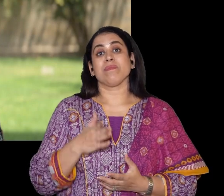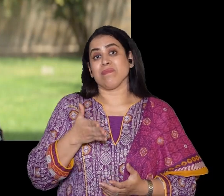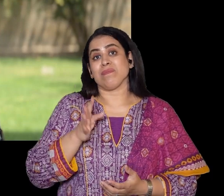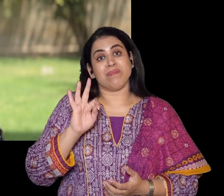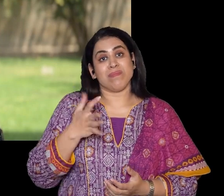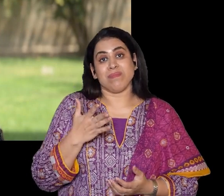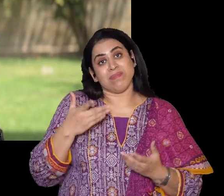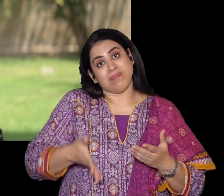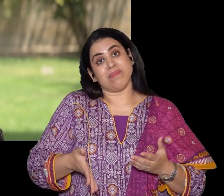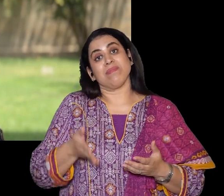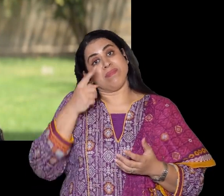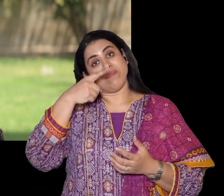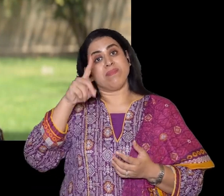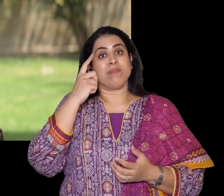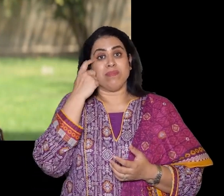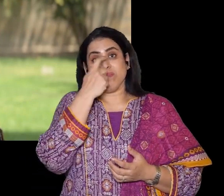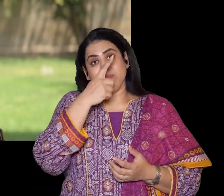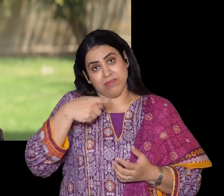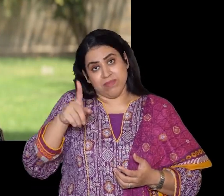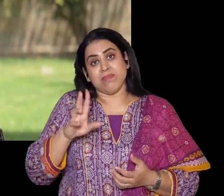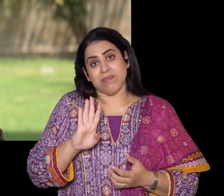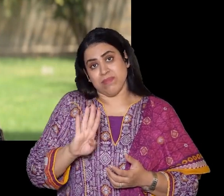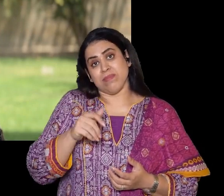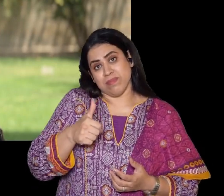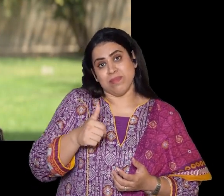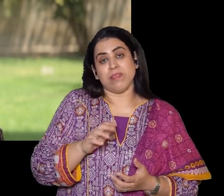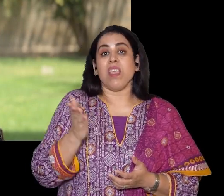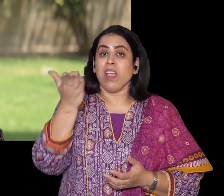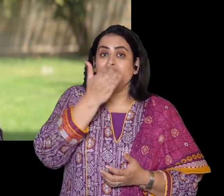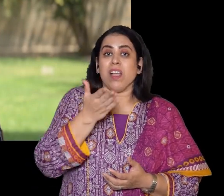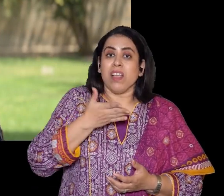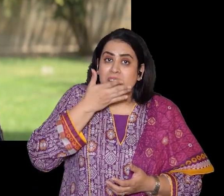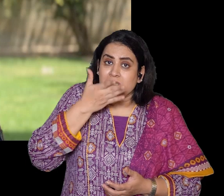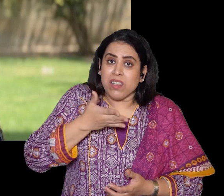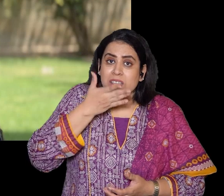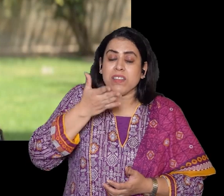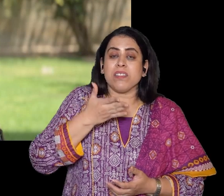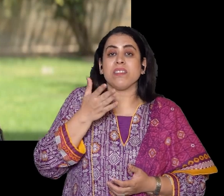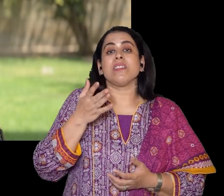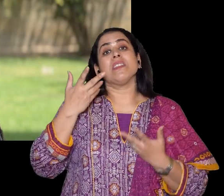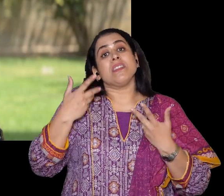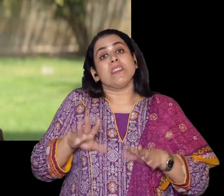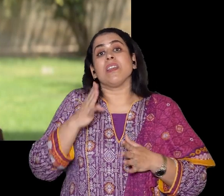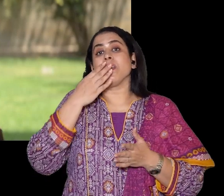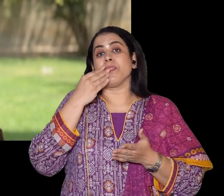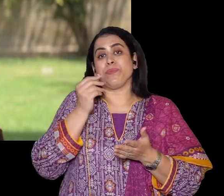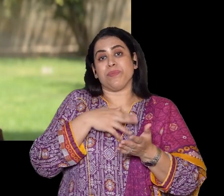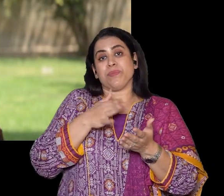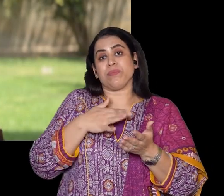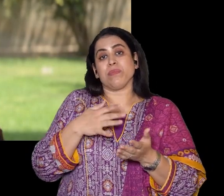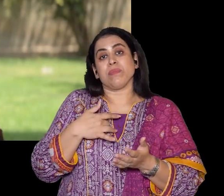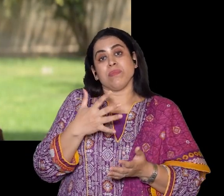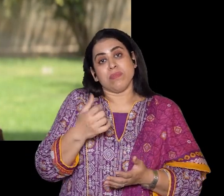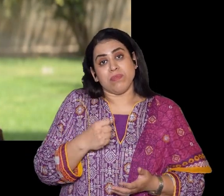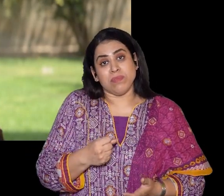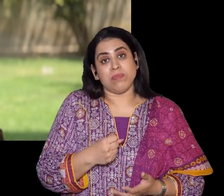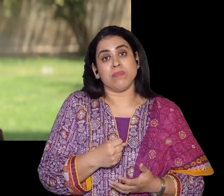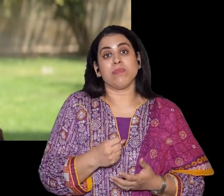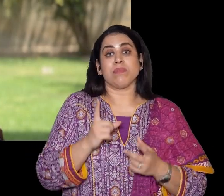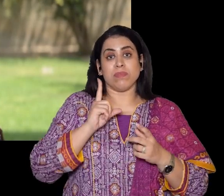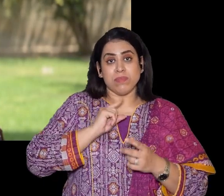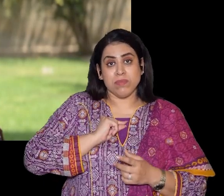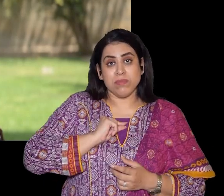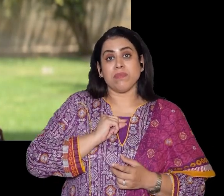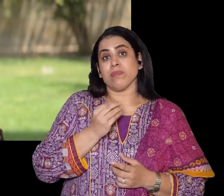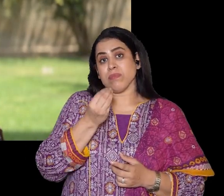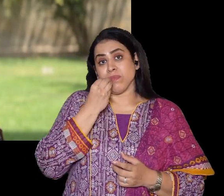मुझे बहुत ज़्यादा सपोर्ट किया, जिसकी वजह से ये सब मुमकिन हुआ। लेकिन मेरी आप सबको यही एडवाइस है कि जिसको भी डायबिटीज़ हो उसको